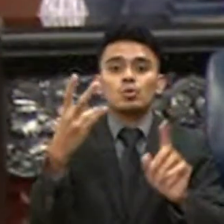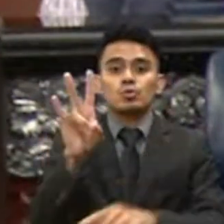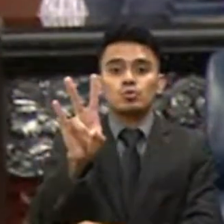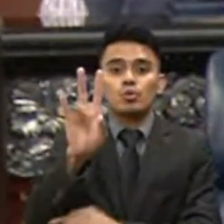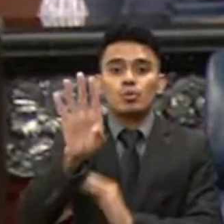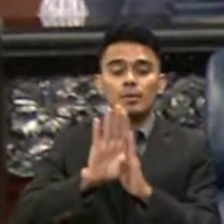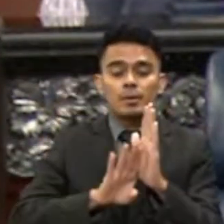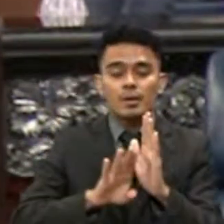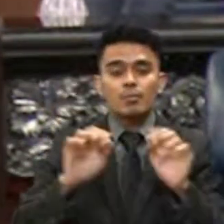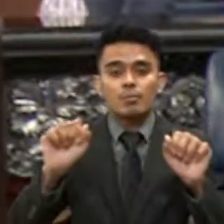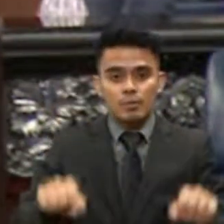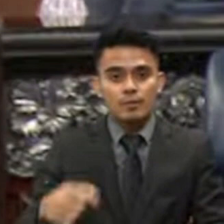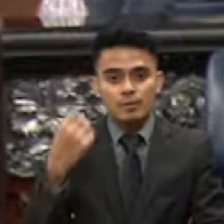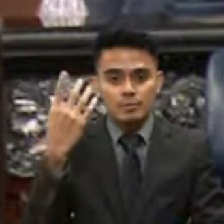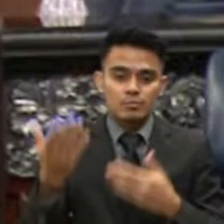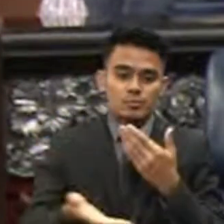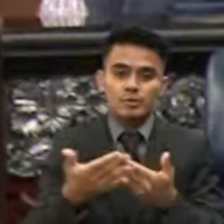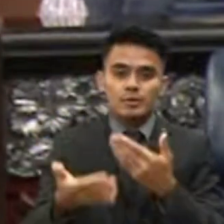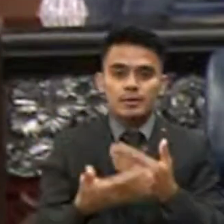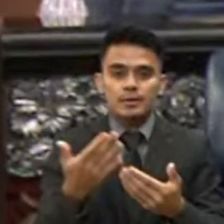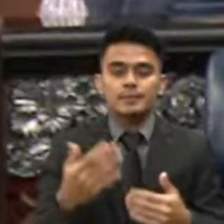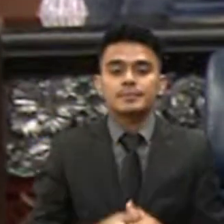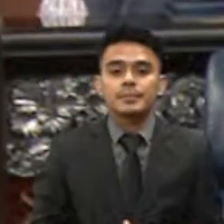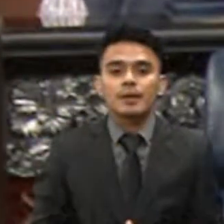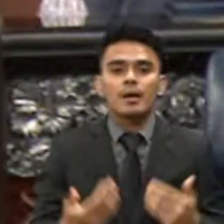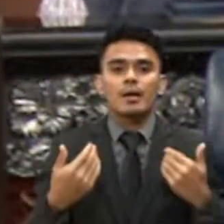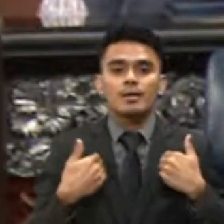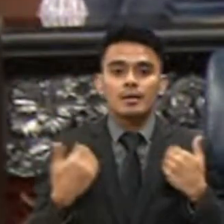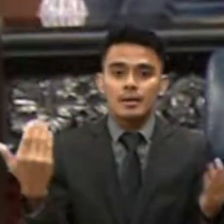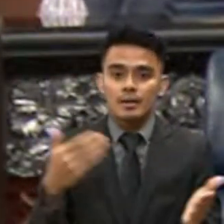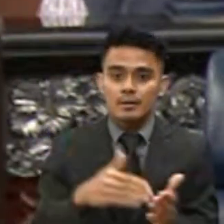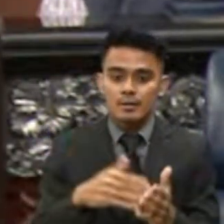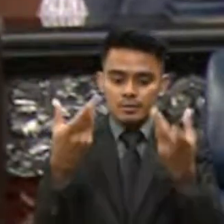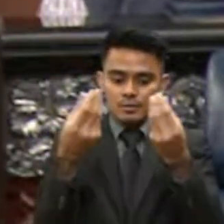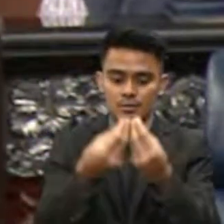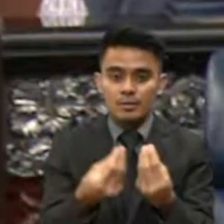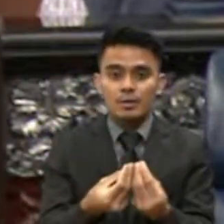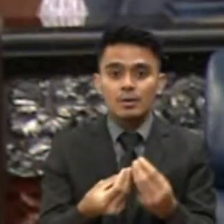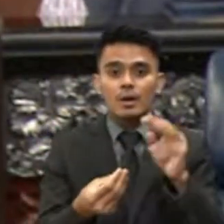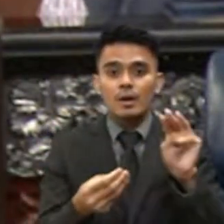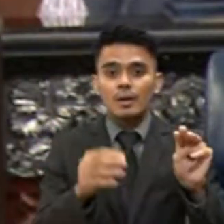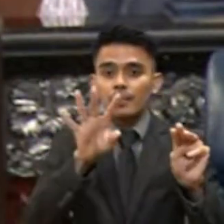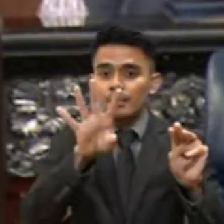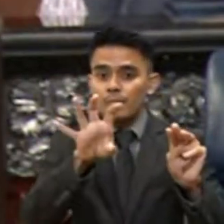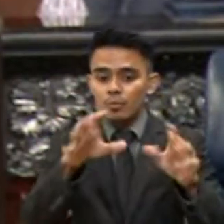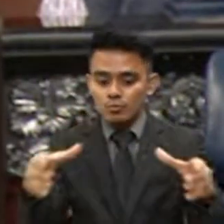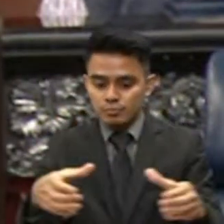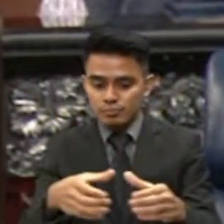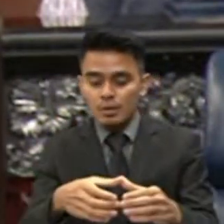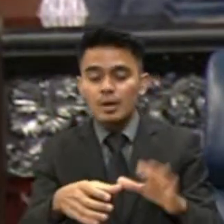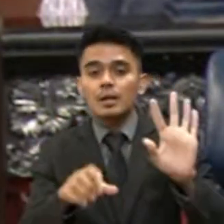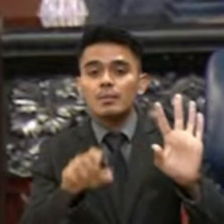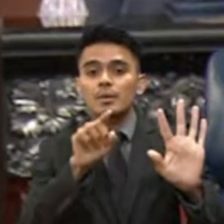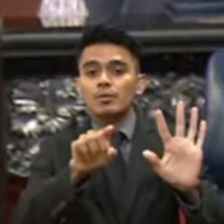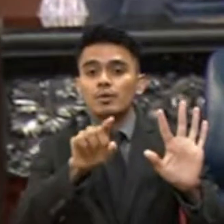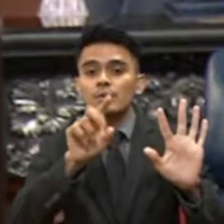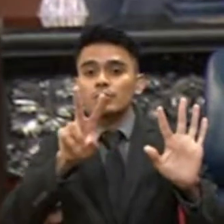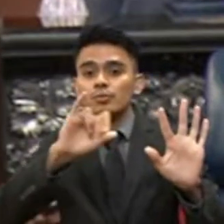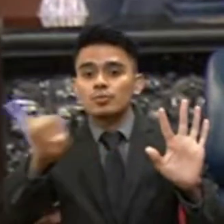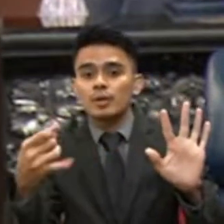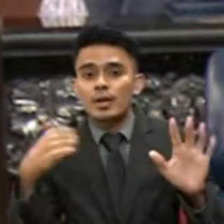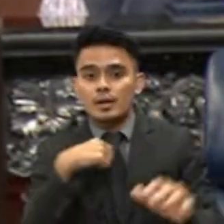lebih mudah untuk Kita paham kemudian ada lagi angka 40 5 pukulan 2 juta